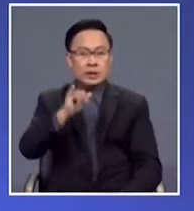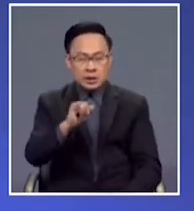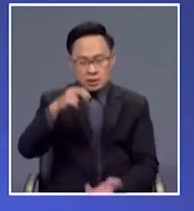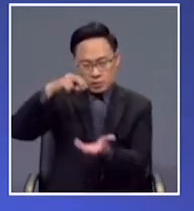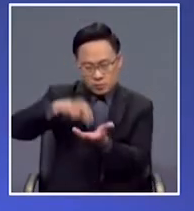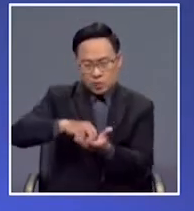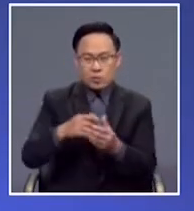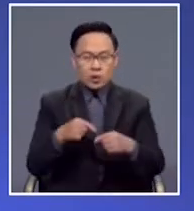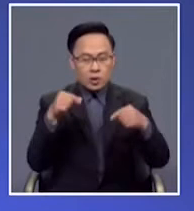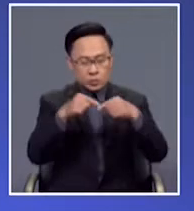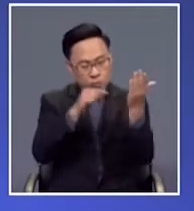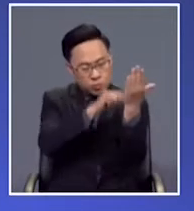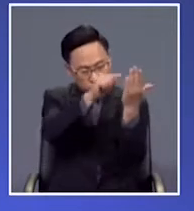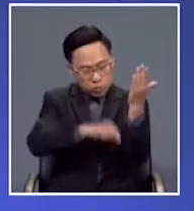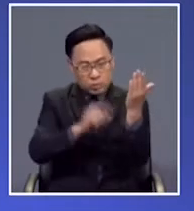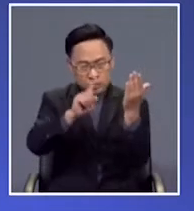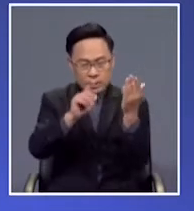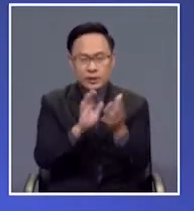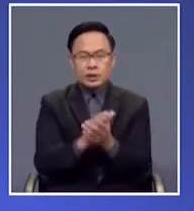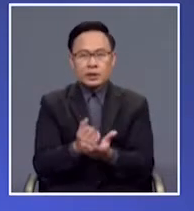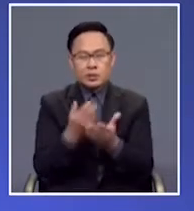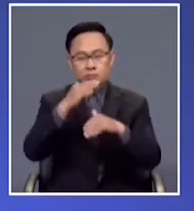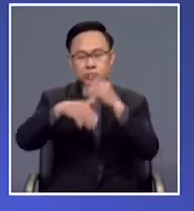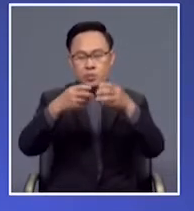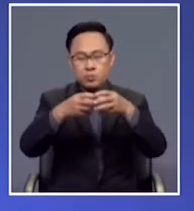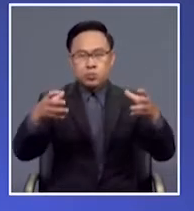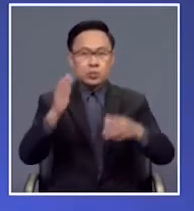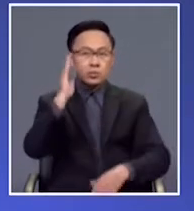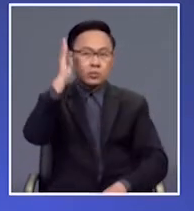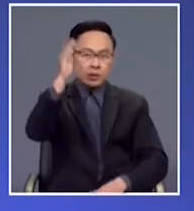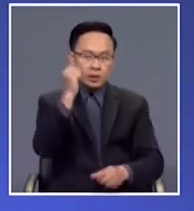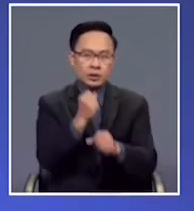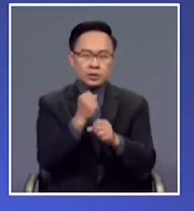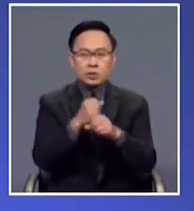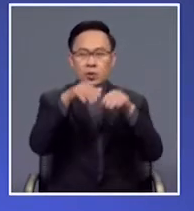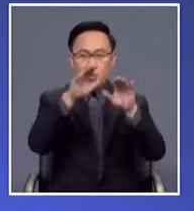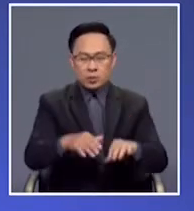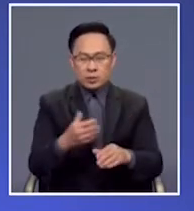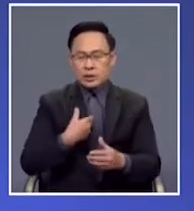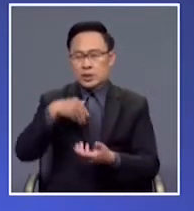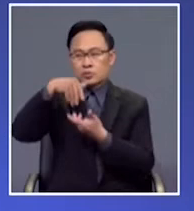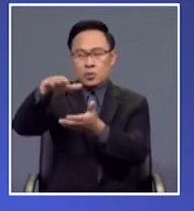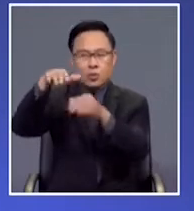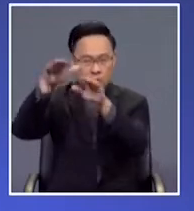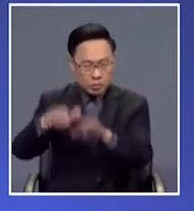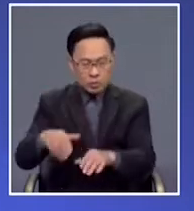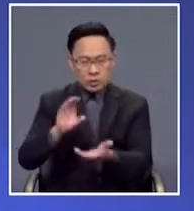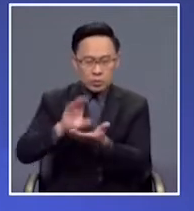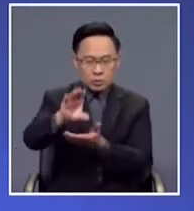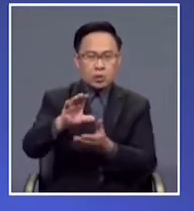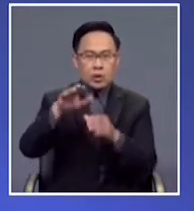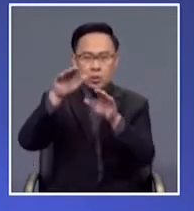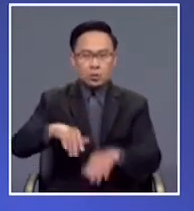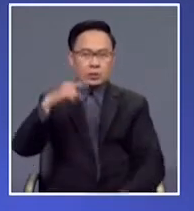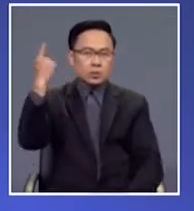กที่มาทางภูมิศาสตร์ทั้งนี้การเติบโตที่สมดุลในอนาคตต้องลดการพึ่งพาการส่งออกการลงทุนการท่อง